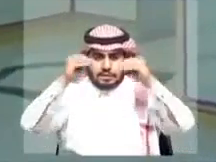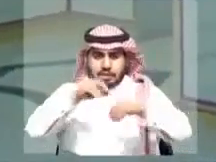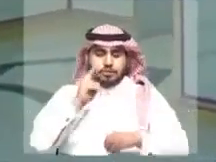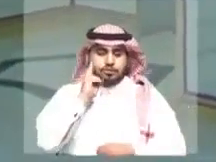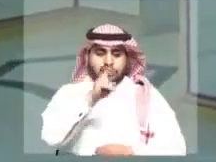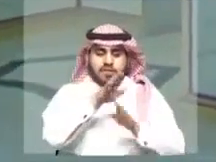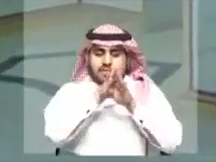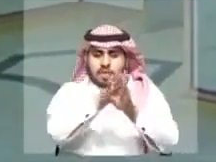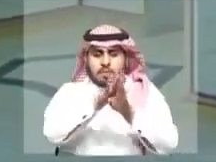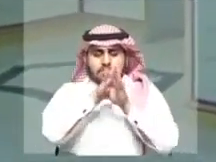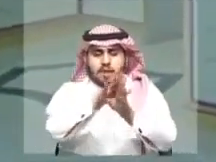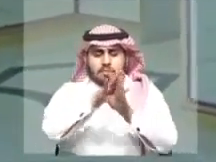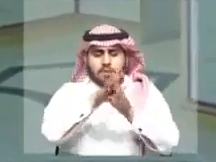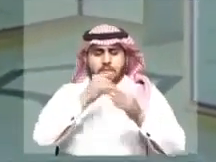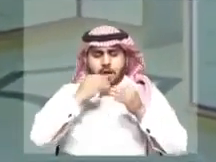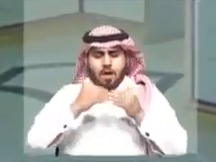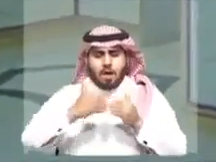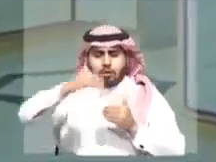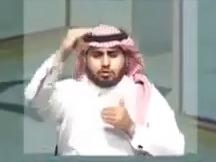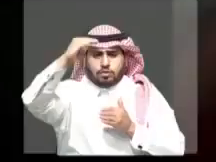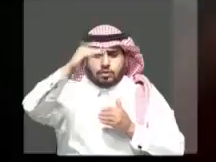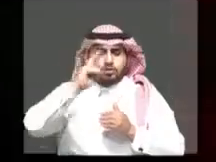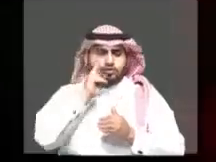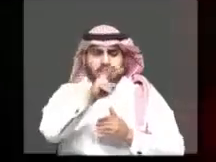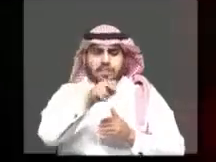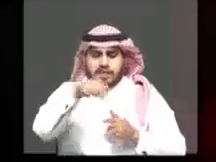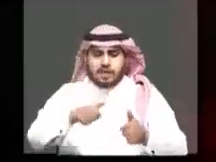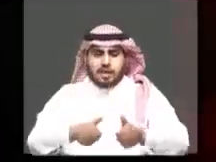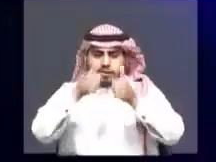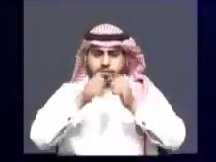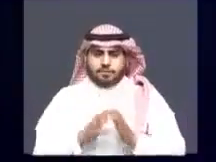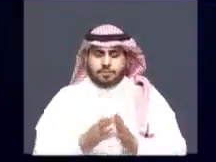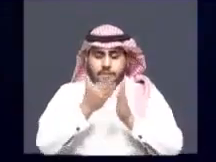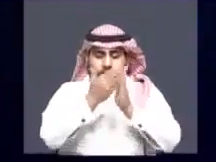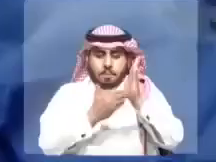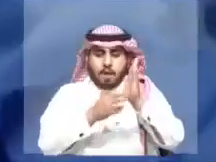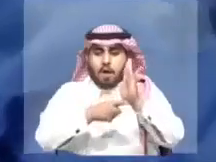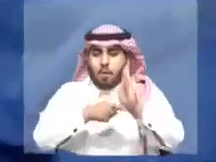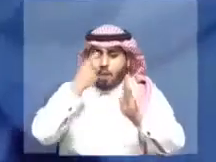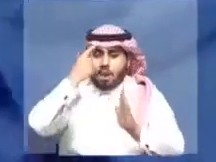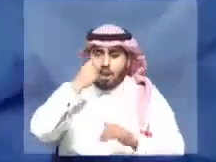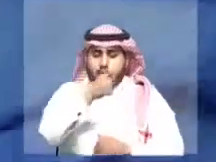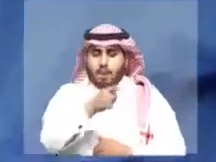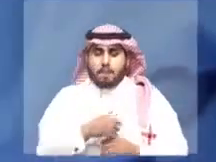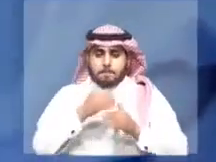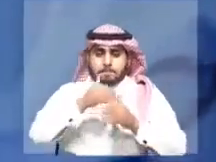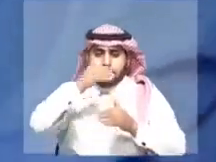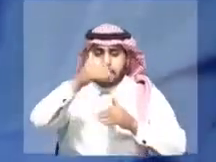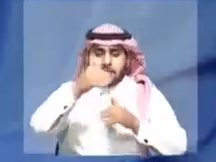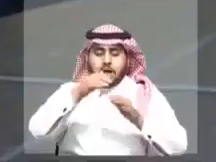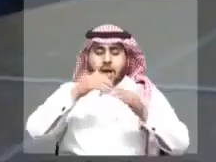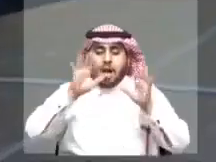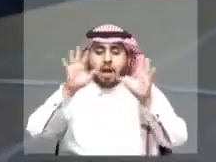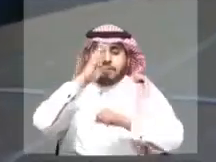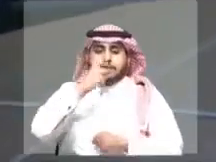هذا الدعم السخي ينتج مثل هذا النتاج. العملية النوعية هذه جاءت بعد 14